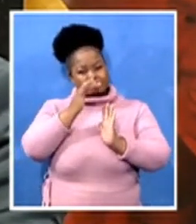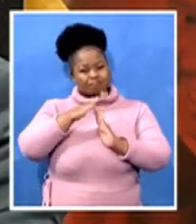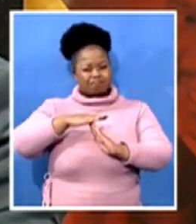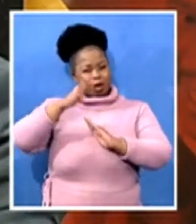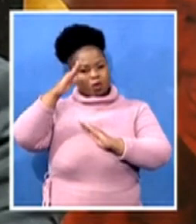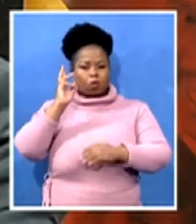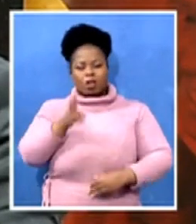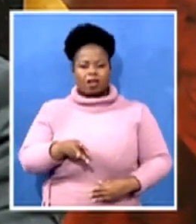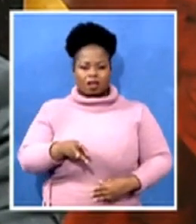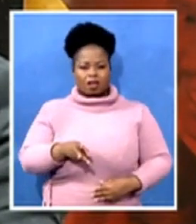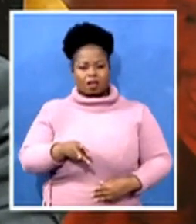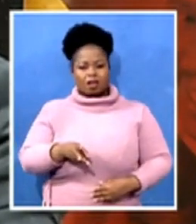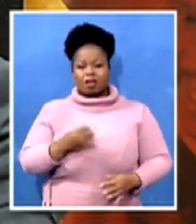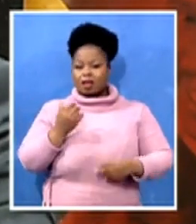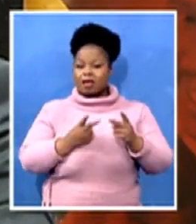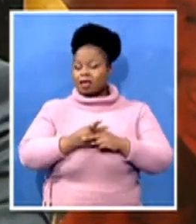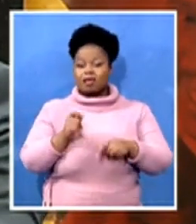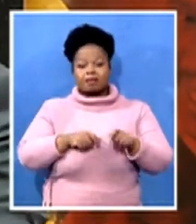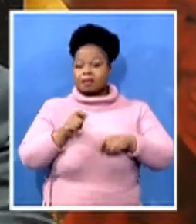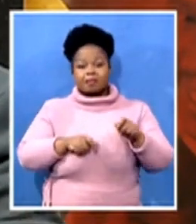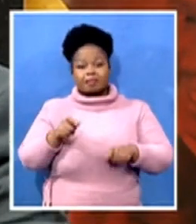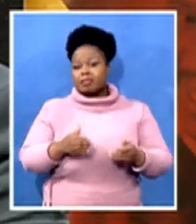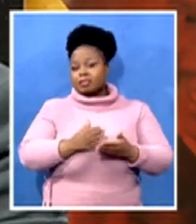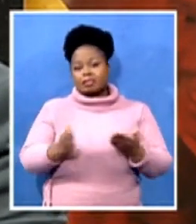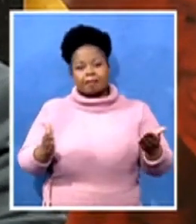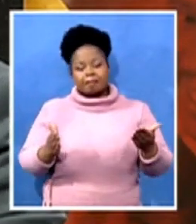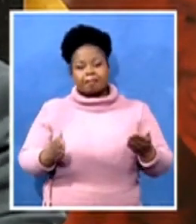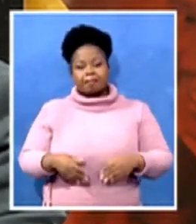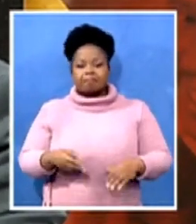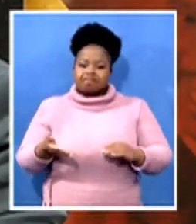abanye kungenzeka basishiye kulo mhlaba.